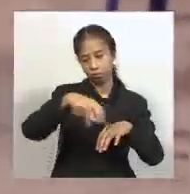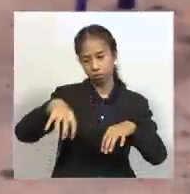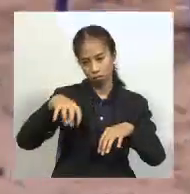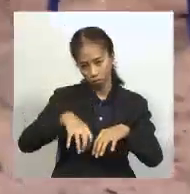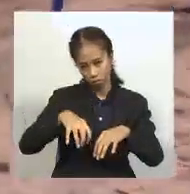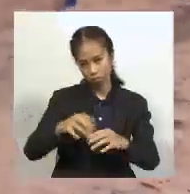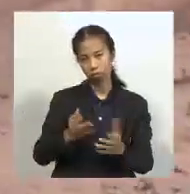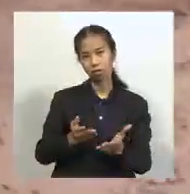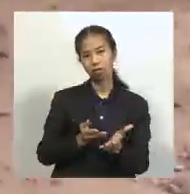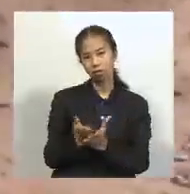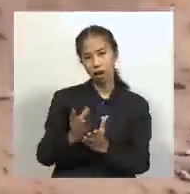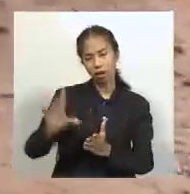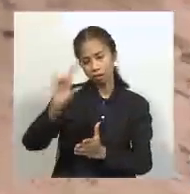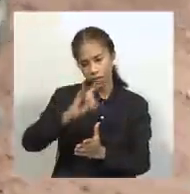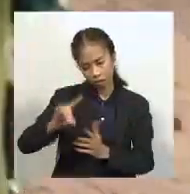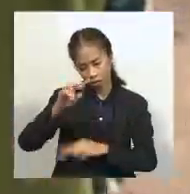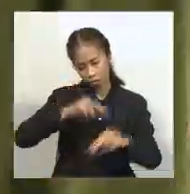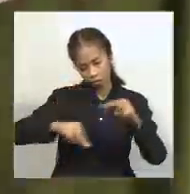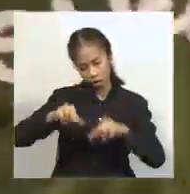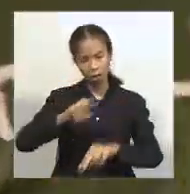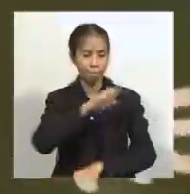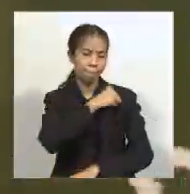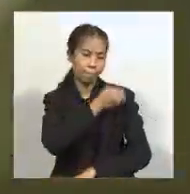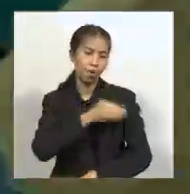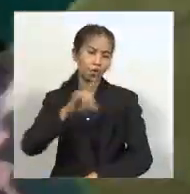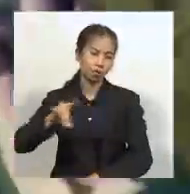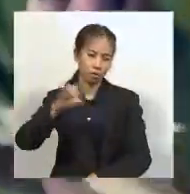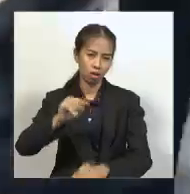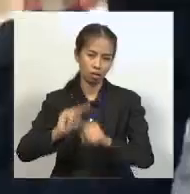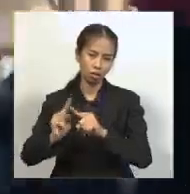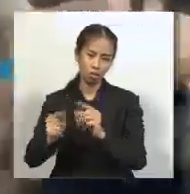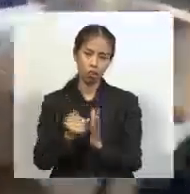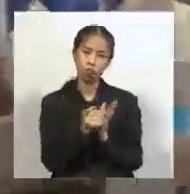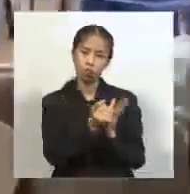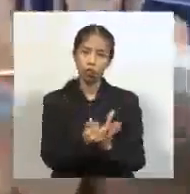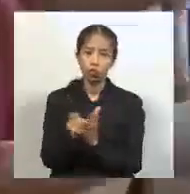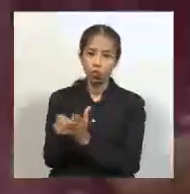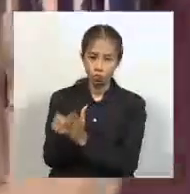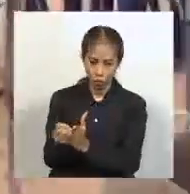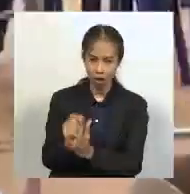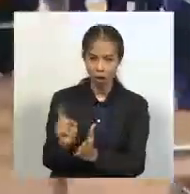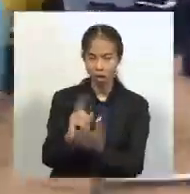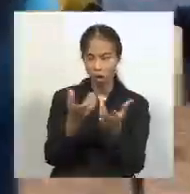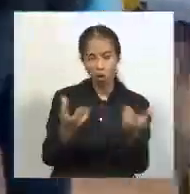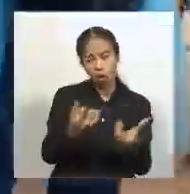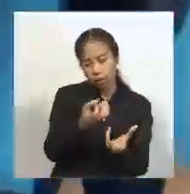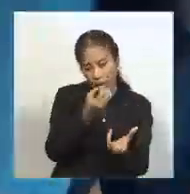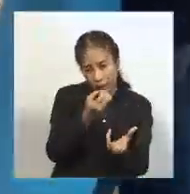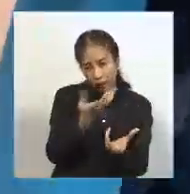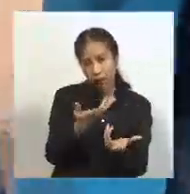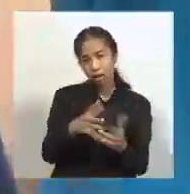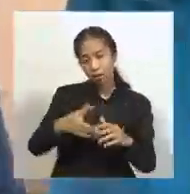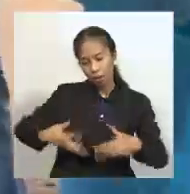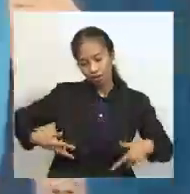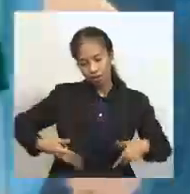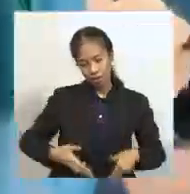ศุสัตว์องค์การพิทักษ์สัตว์สัตวแพทย์อาสาลงพื้นที่ช่วยเหลือสัตว์ทั้งการให้อาหารการอพยพและทำหมันสั